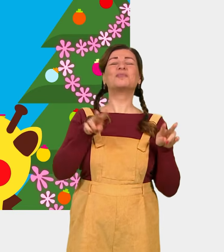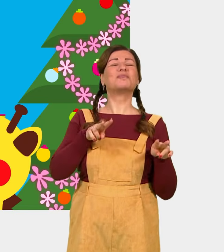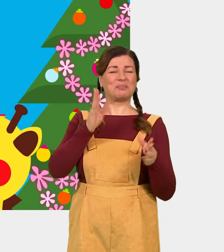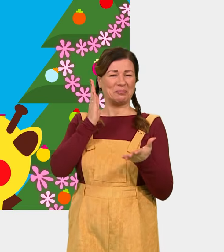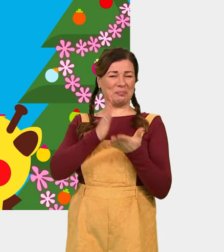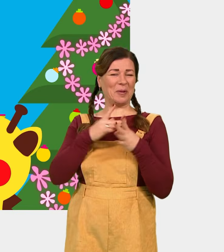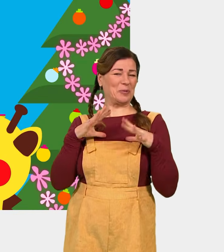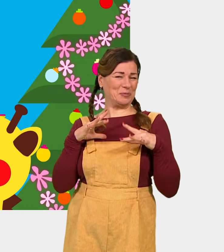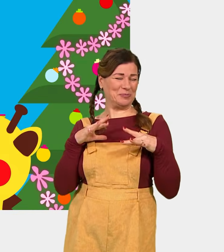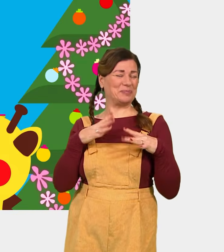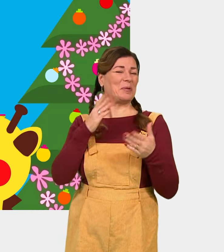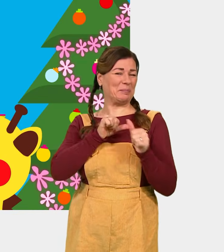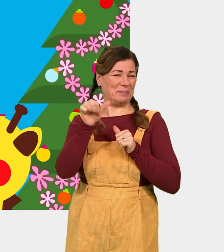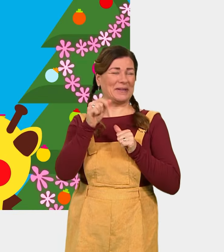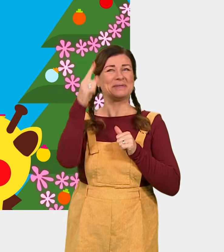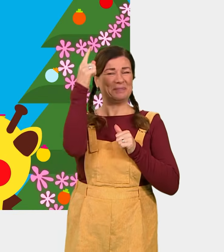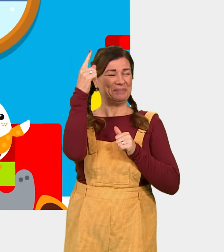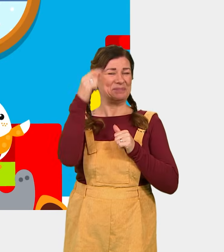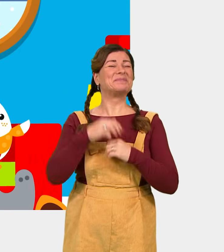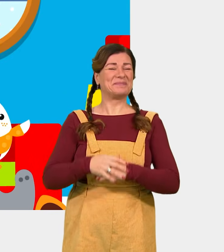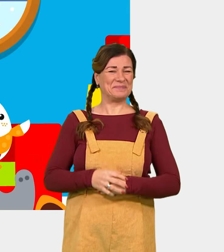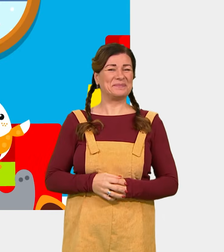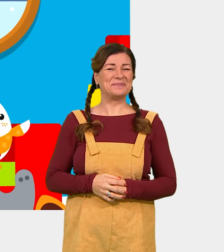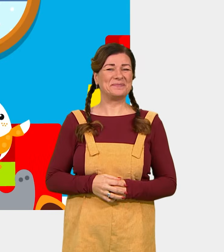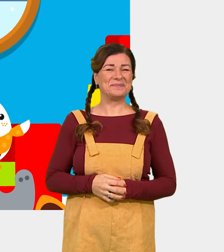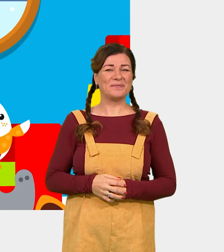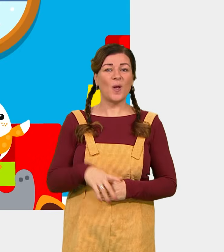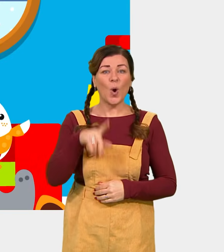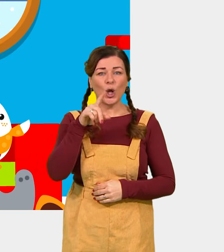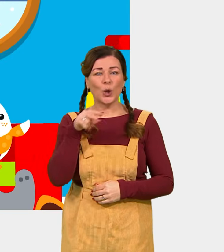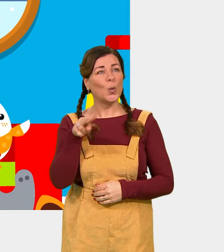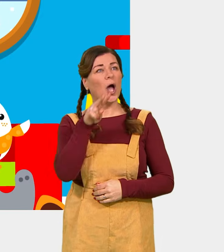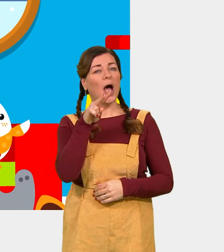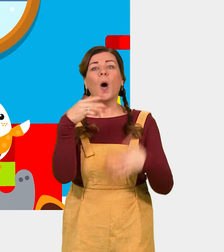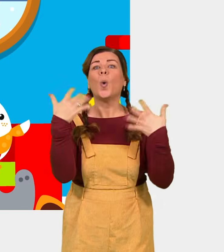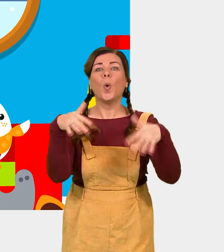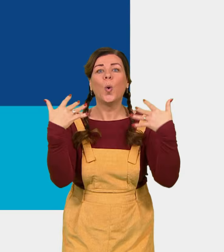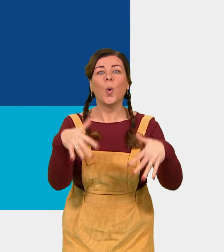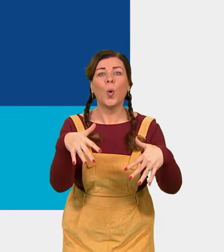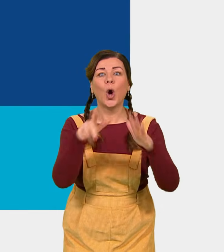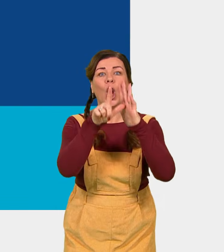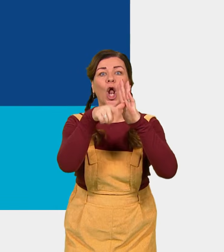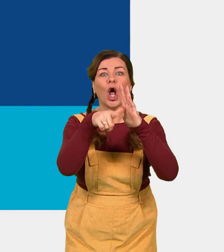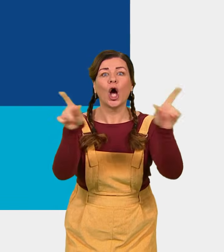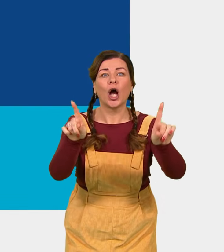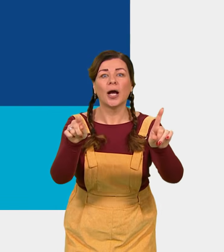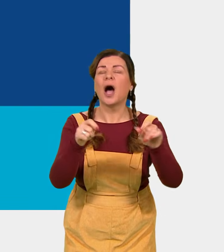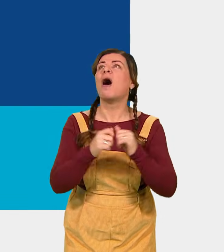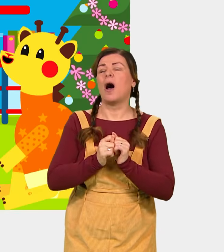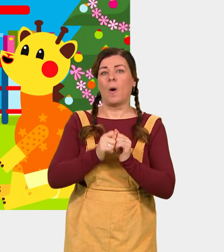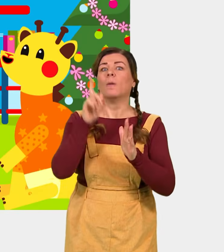mwy cyfforddus na'r atig. Edrychodd Cyw ar y cloc. Roedd hi'n